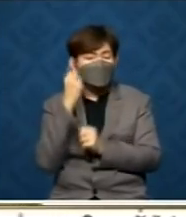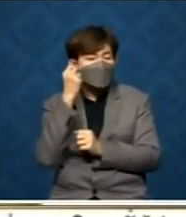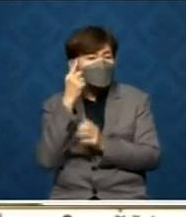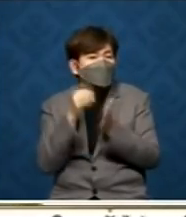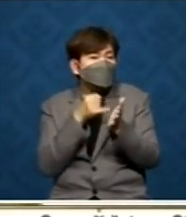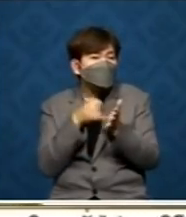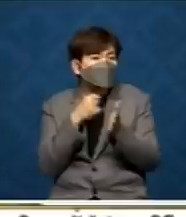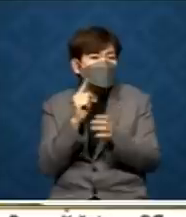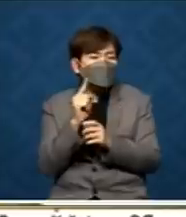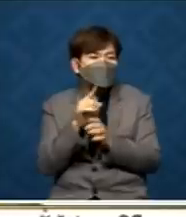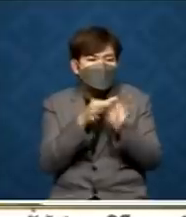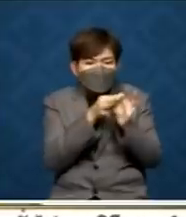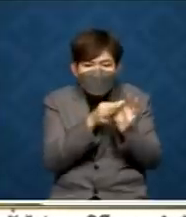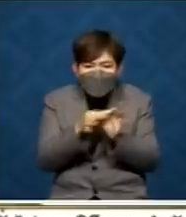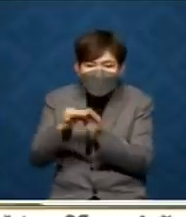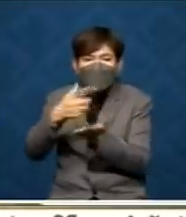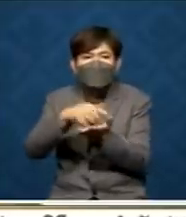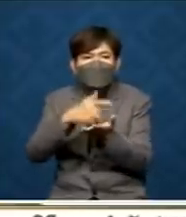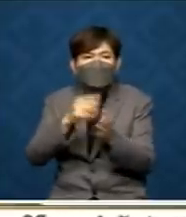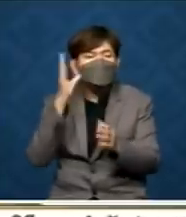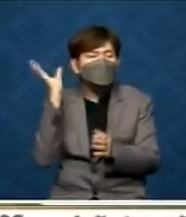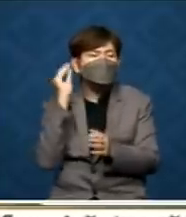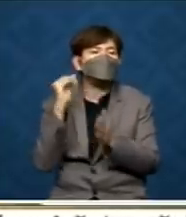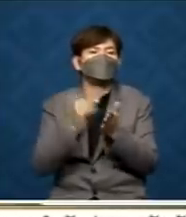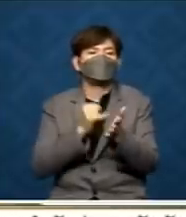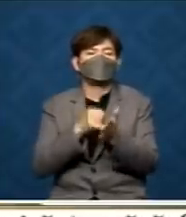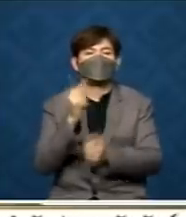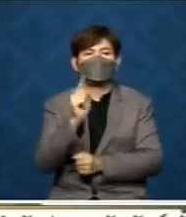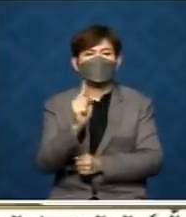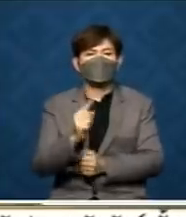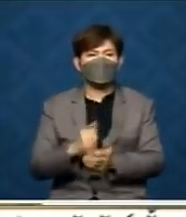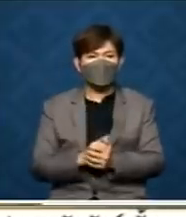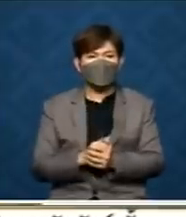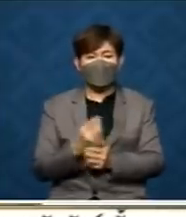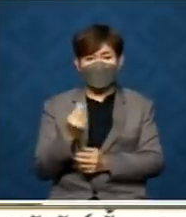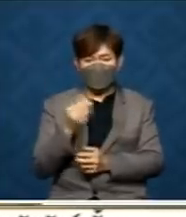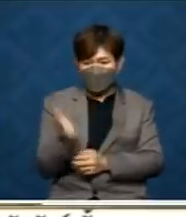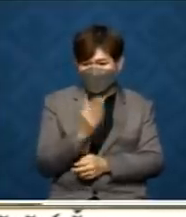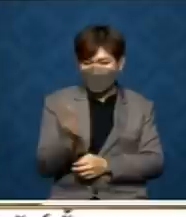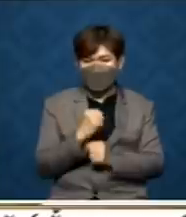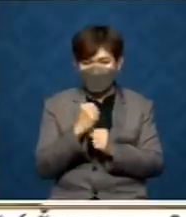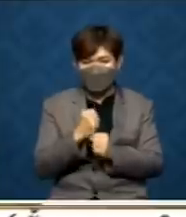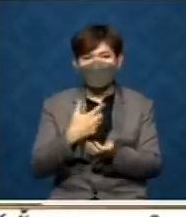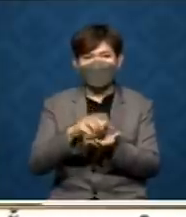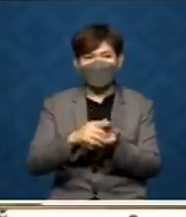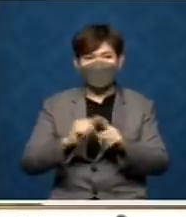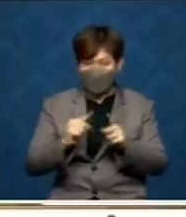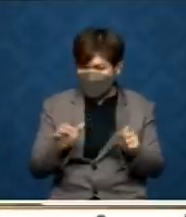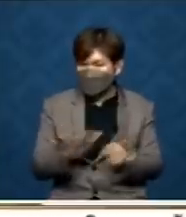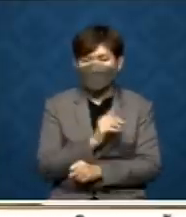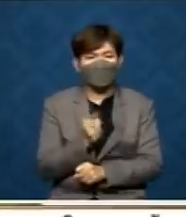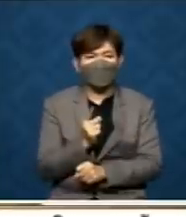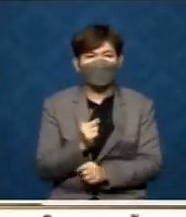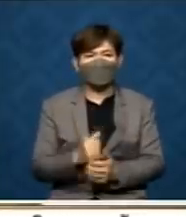ซีรีส์มาต่อเป็นจิ๊กซอเป็น Storyให้ฟังง่ายมาแล้วจะไปเร็วๆที่เร็วได้จะให้ได้ครบถ้วนกระบวน